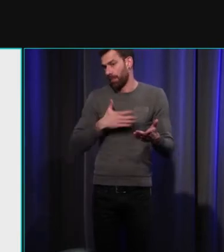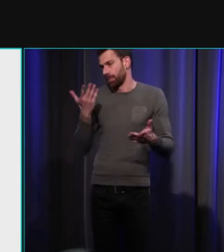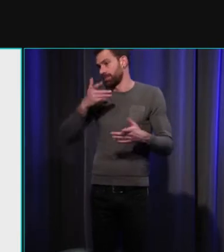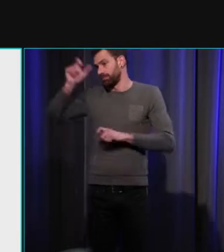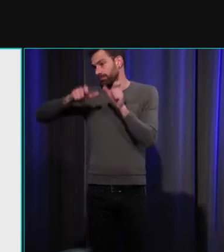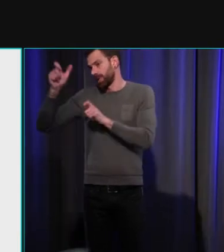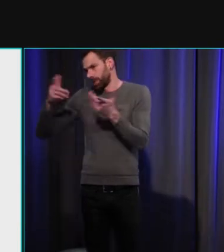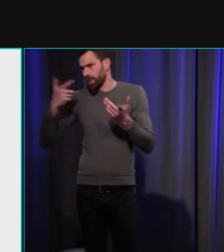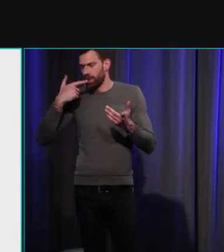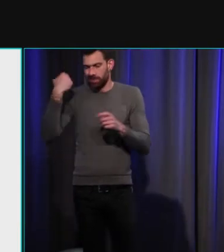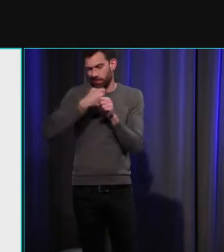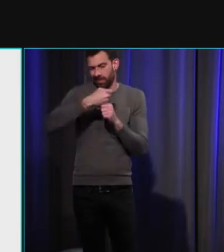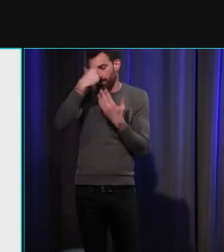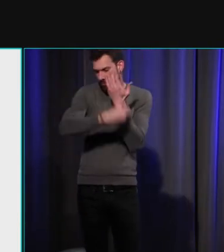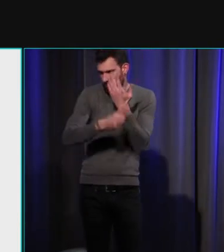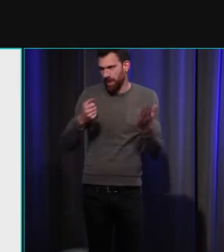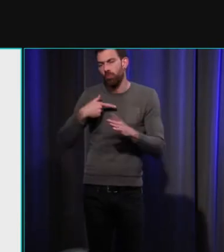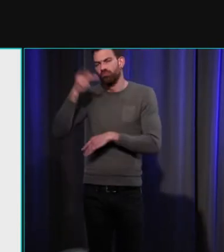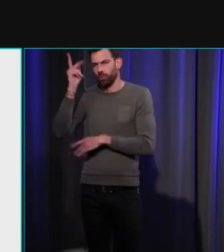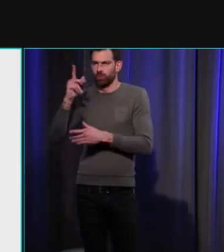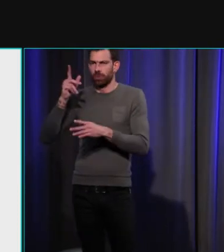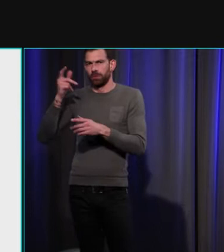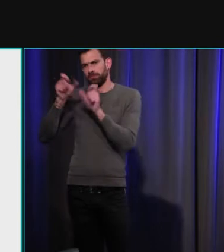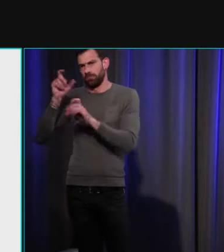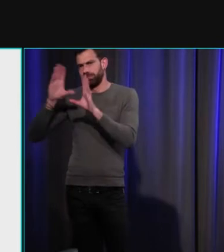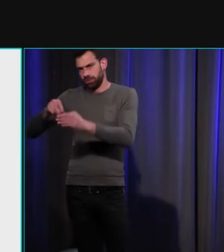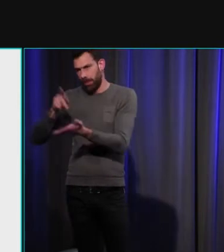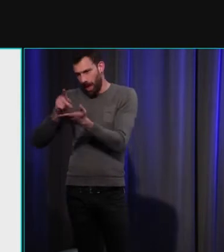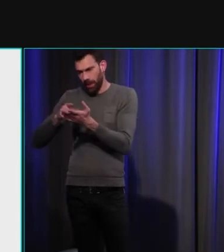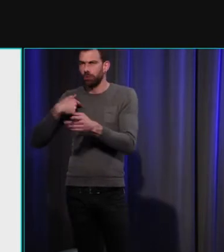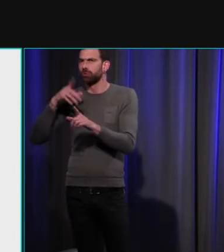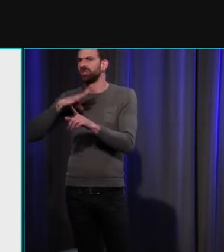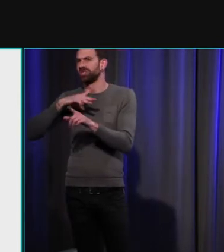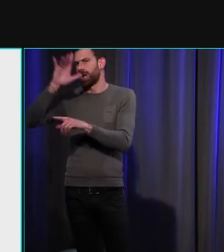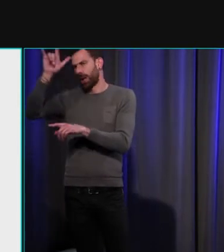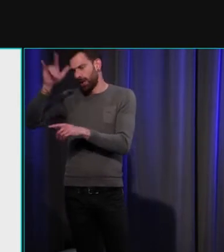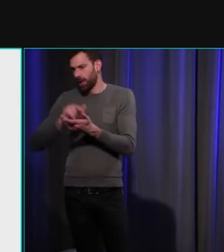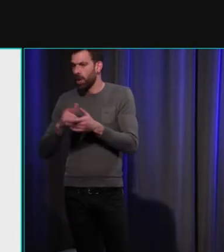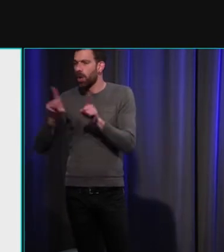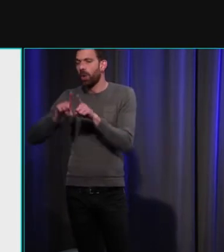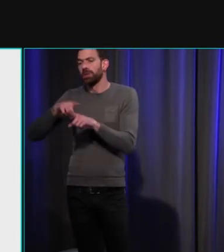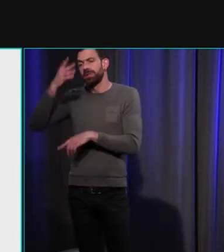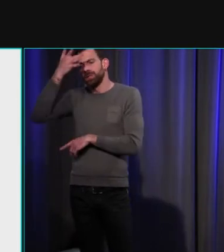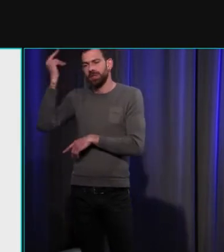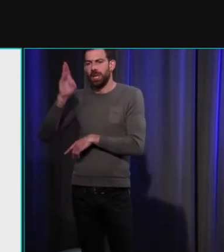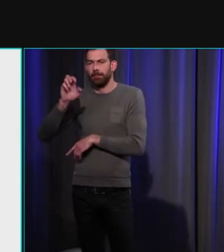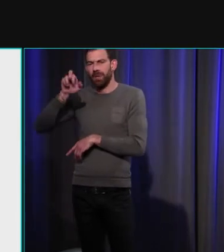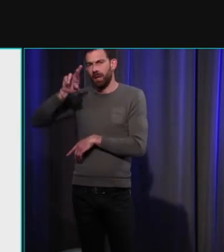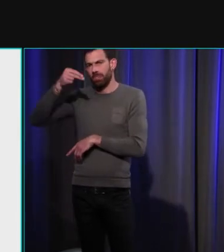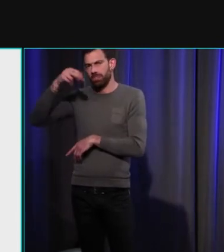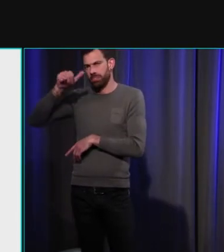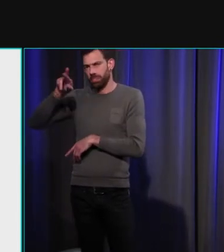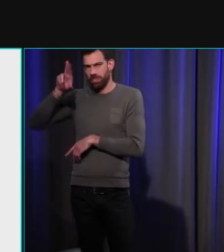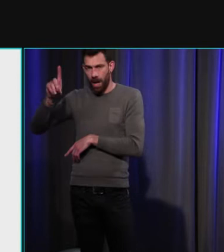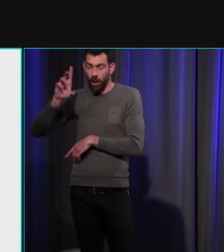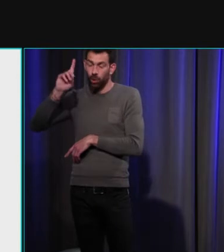sur tous les exégètes parisien lan de l'ide au 12e siècle mais saint bernard de clairvaux quelques décennies avant lui l'utilisent déjà et